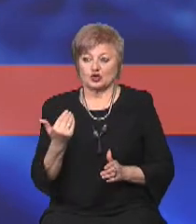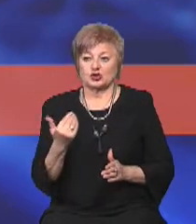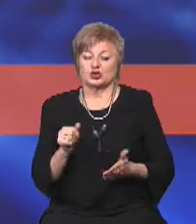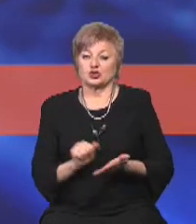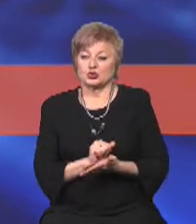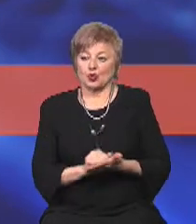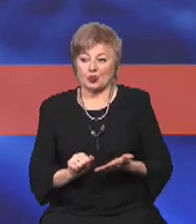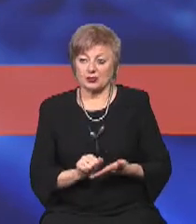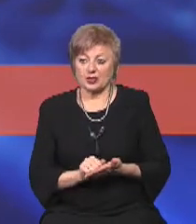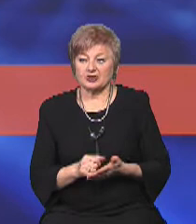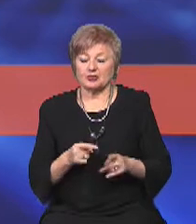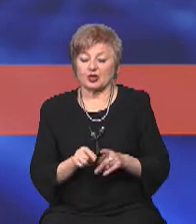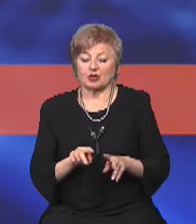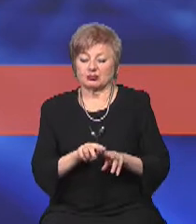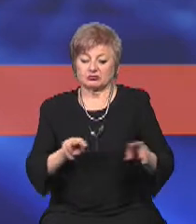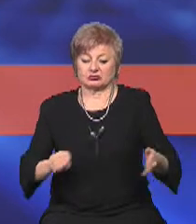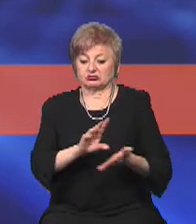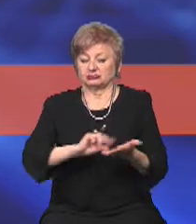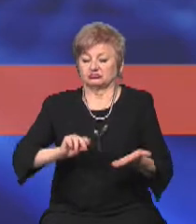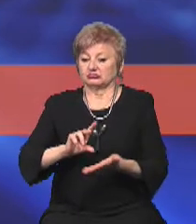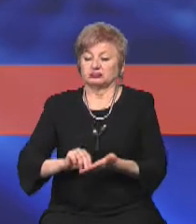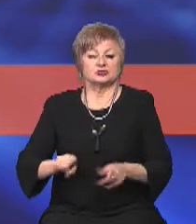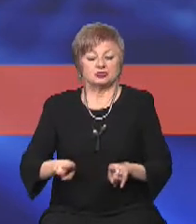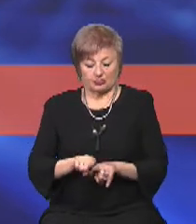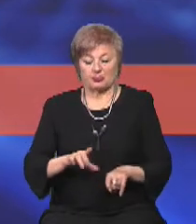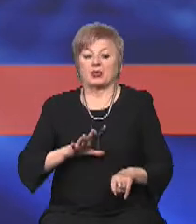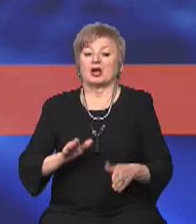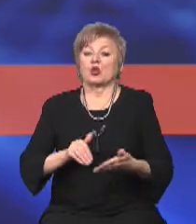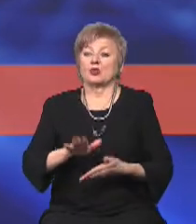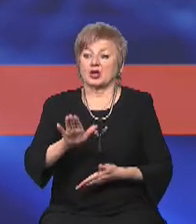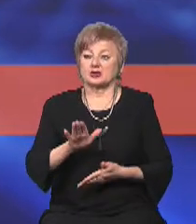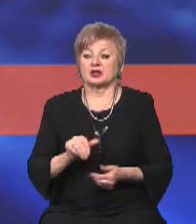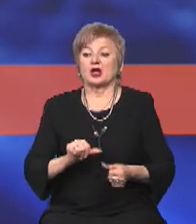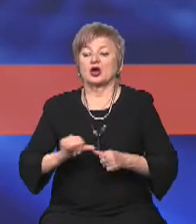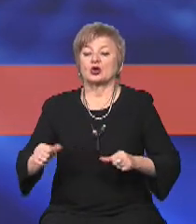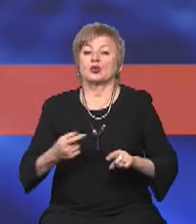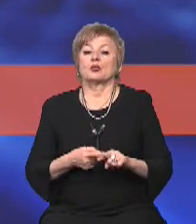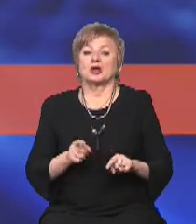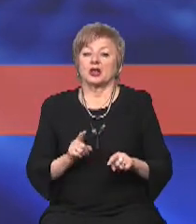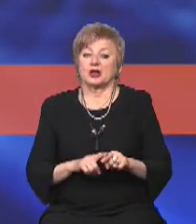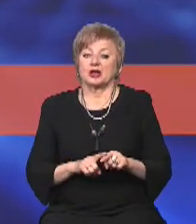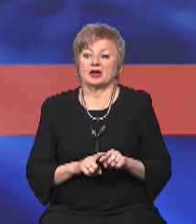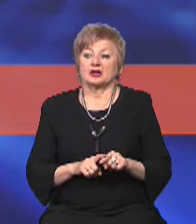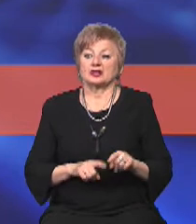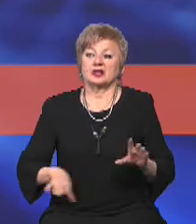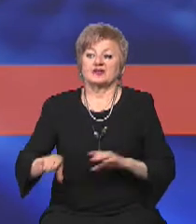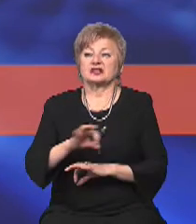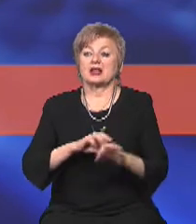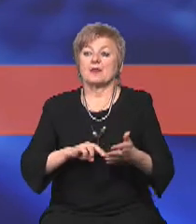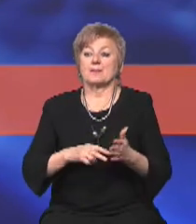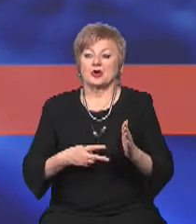міста, тому дублює, і також такі відмови були. Окрім того, всі проєкти були